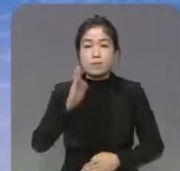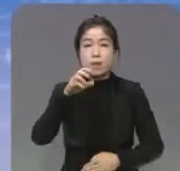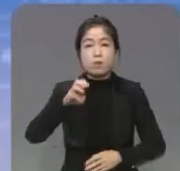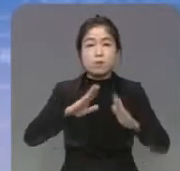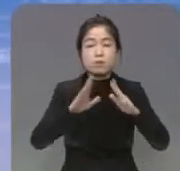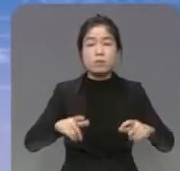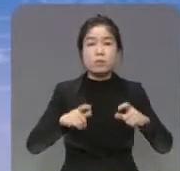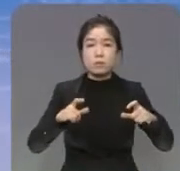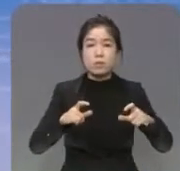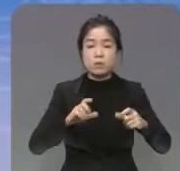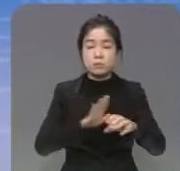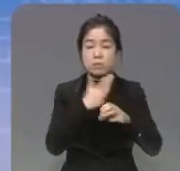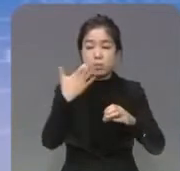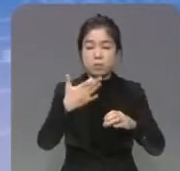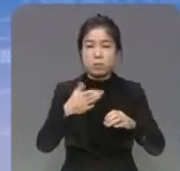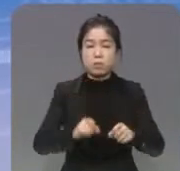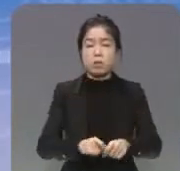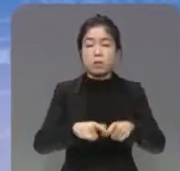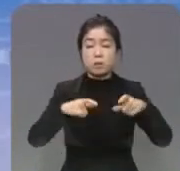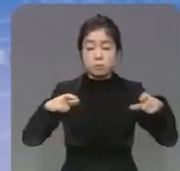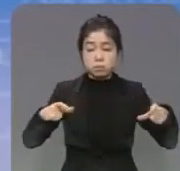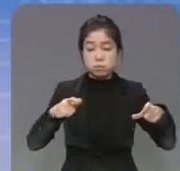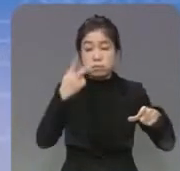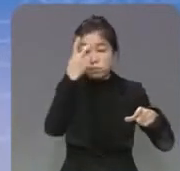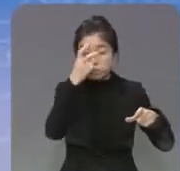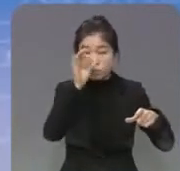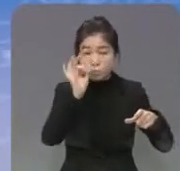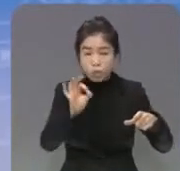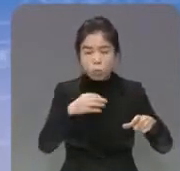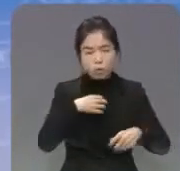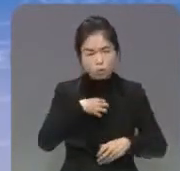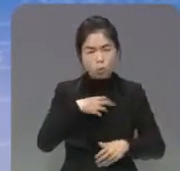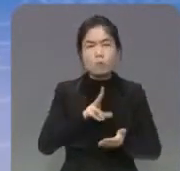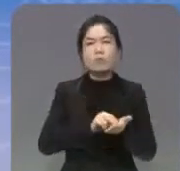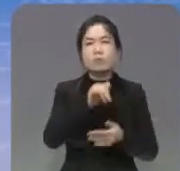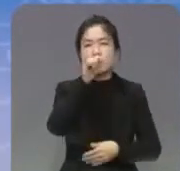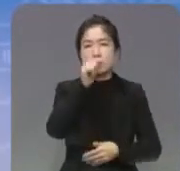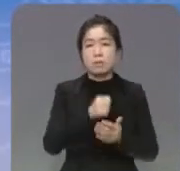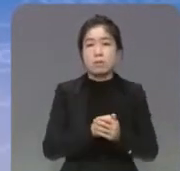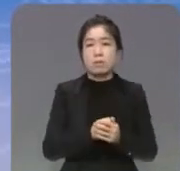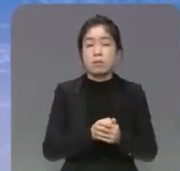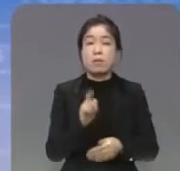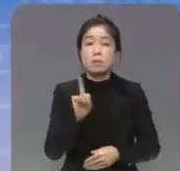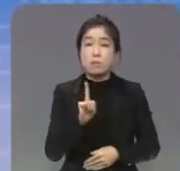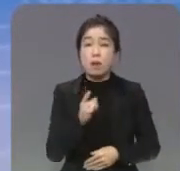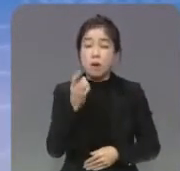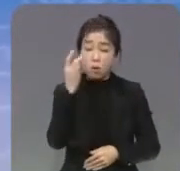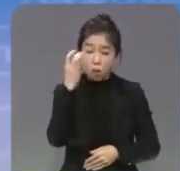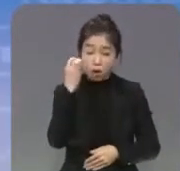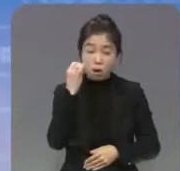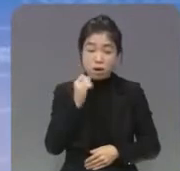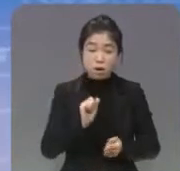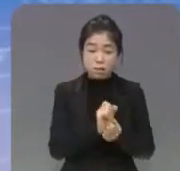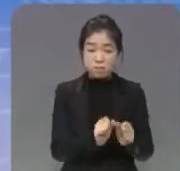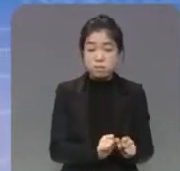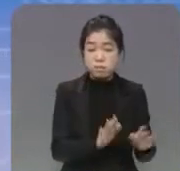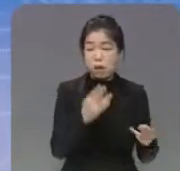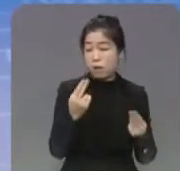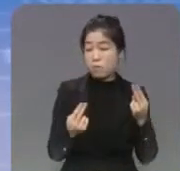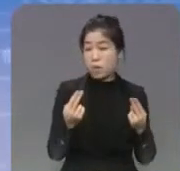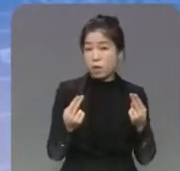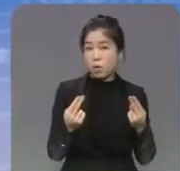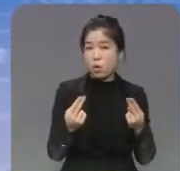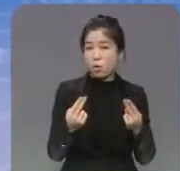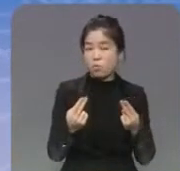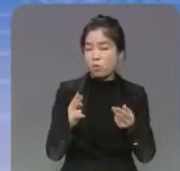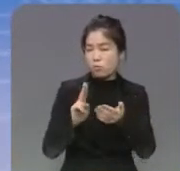광주 전남 지역의 코로나19 확산세를 살펴보면 우려스러운 점이 많습니다. 기존 지역 대유행과 비교하면